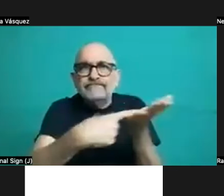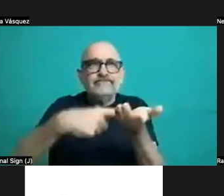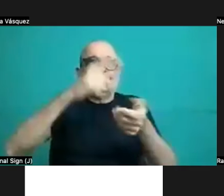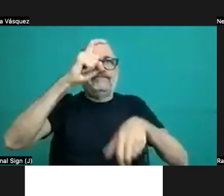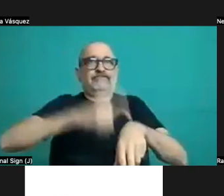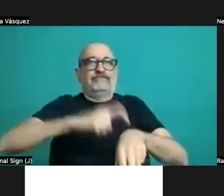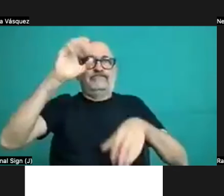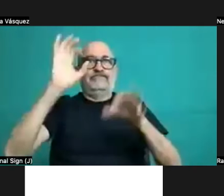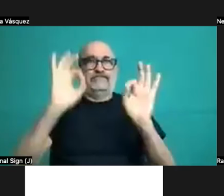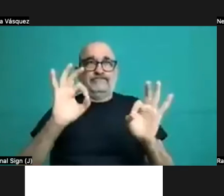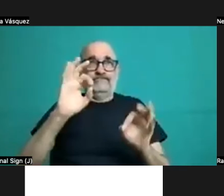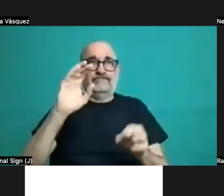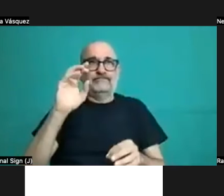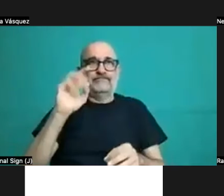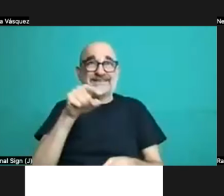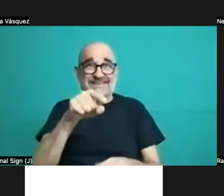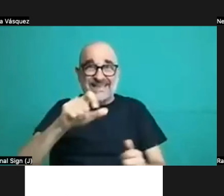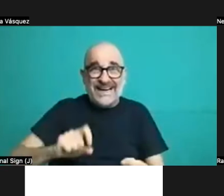assumé par le Chili.